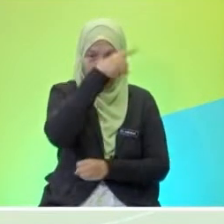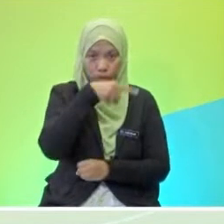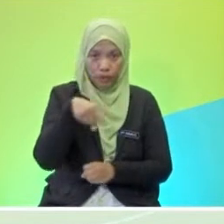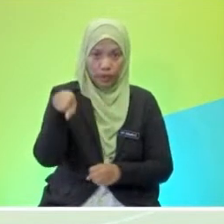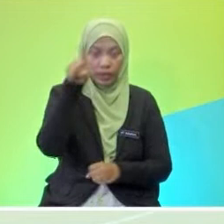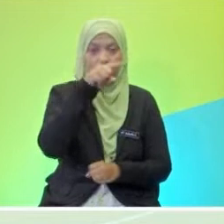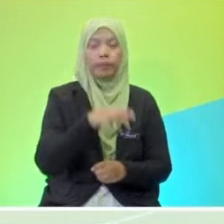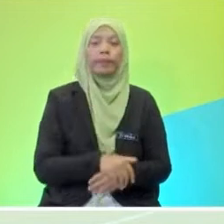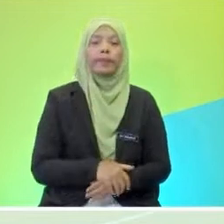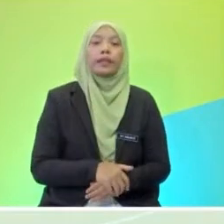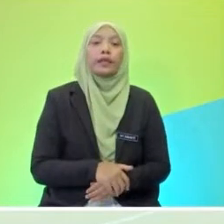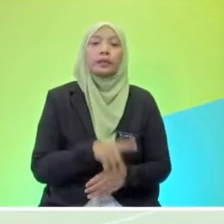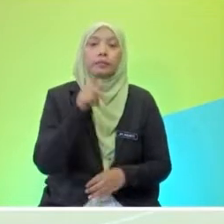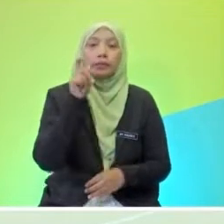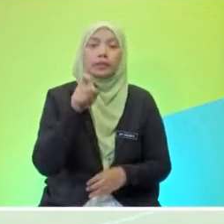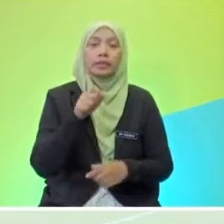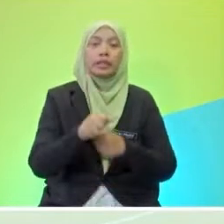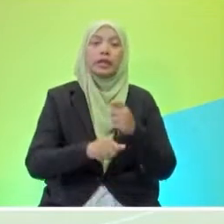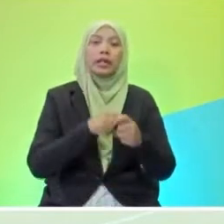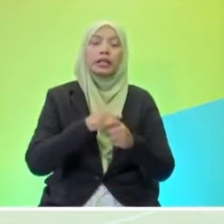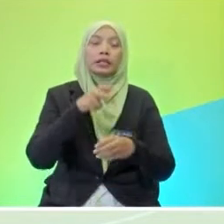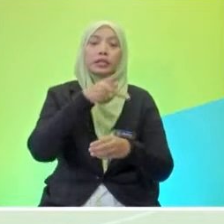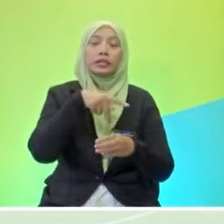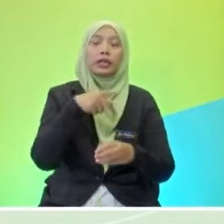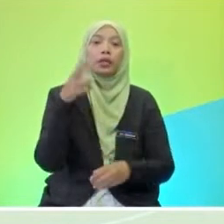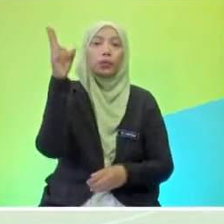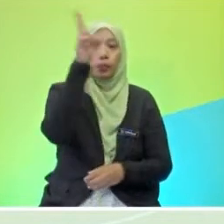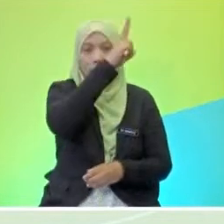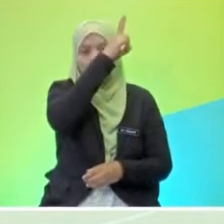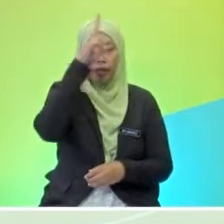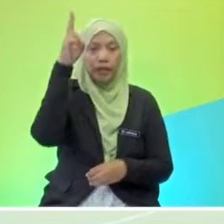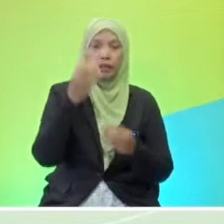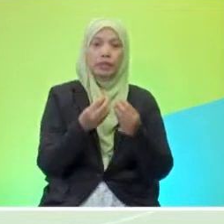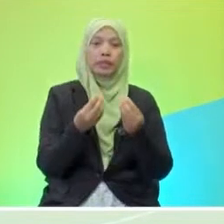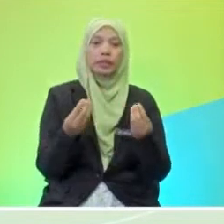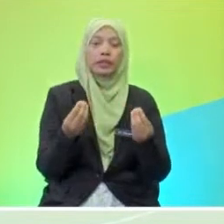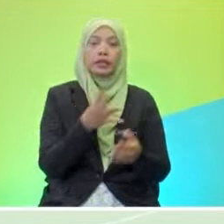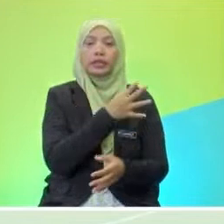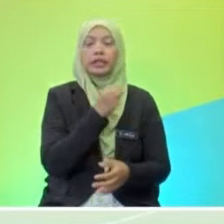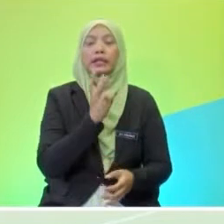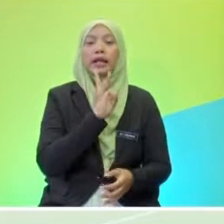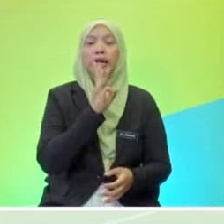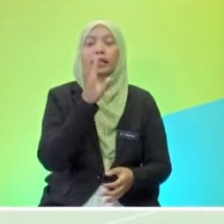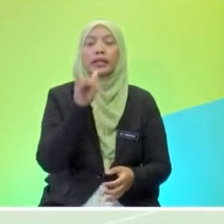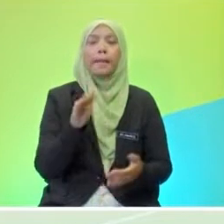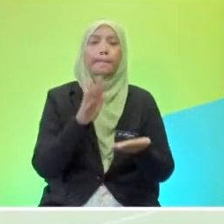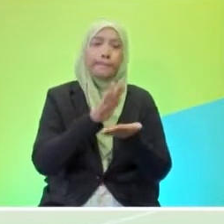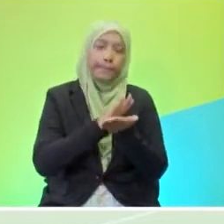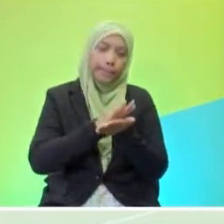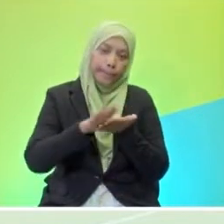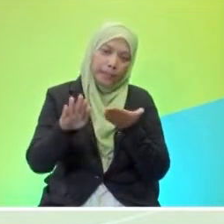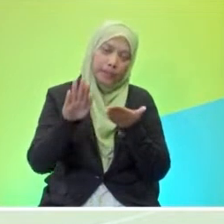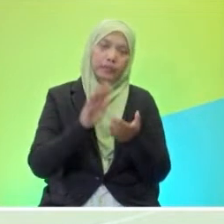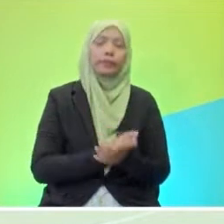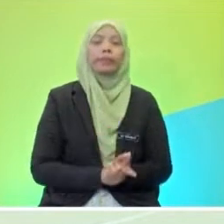keperluan alas kita udara air tanah yang bersih rambut sosial keperluan ekonomi